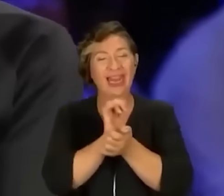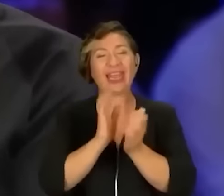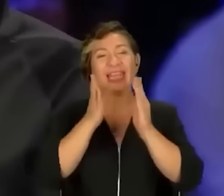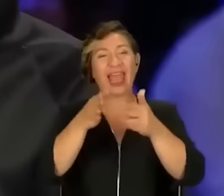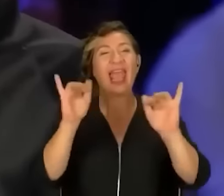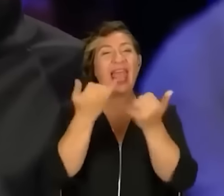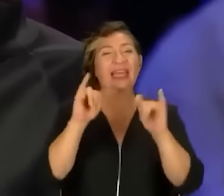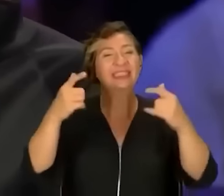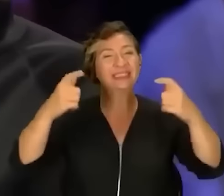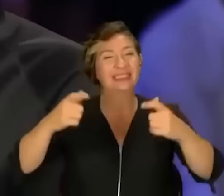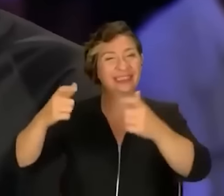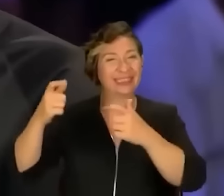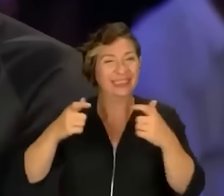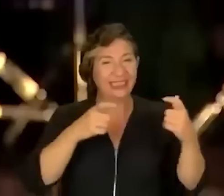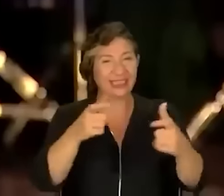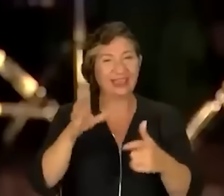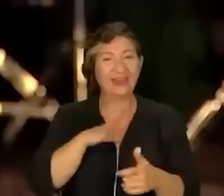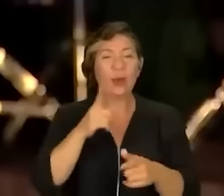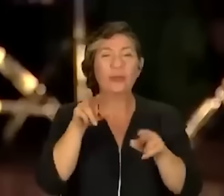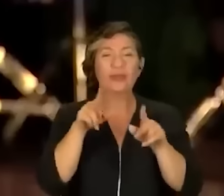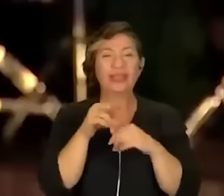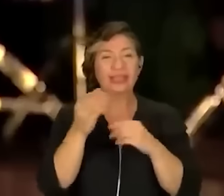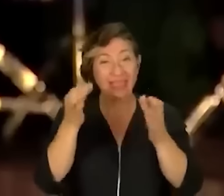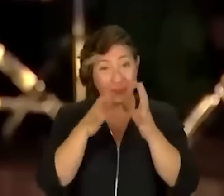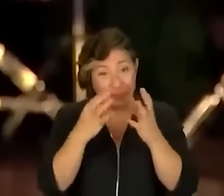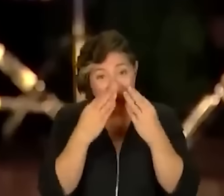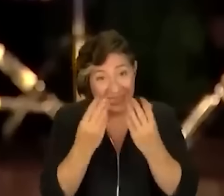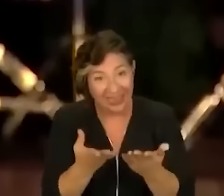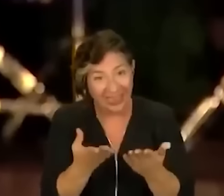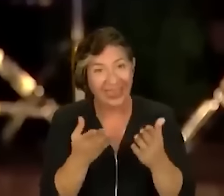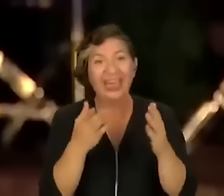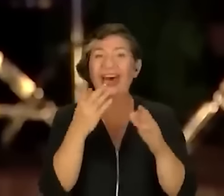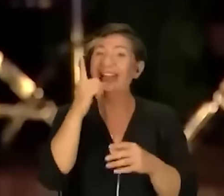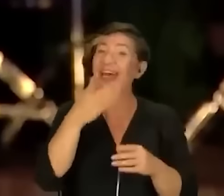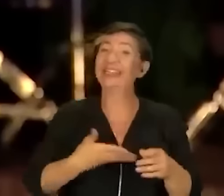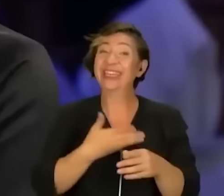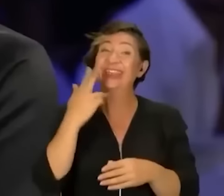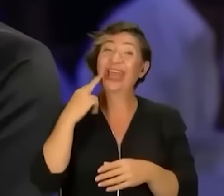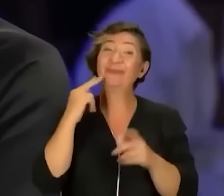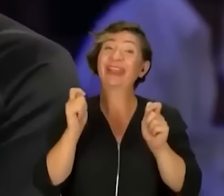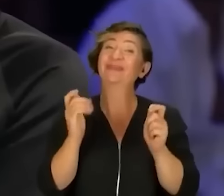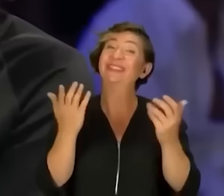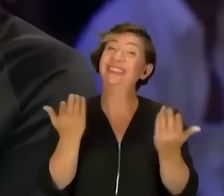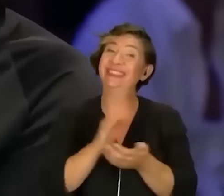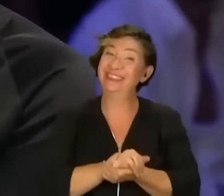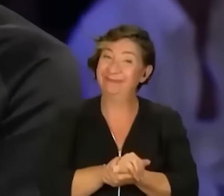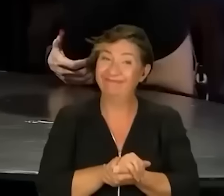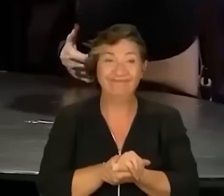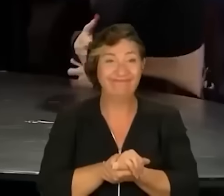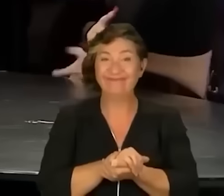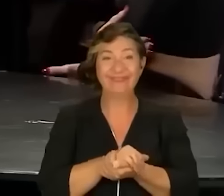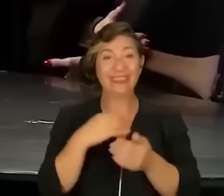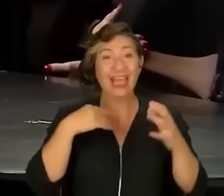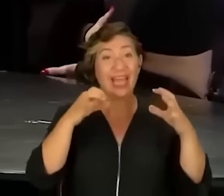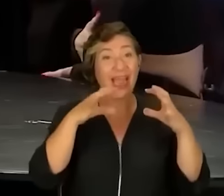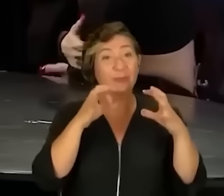ailenizle gidip eğlendiğiniz mekanlar vardır yani. Öyle bir yerlerde. Karpuz mu verdiler? Evet. Allah açlıkla terbiye etmesin. Ya, ben